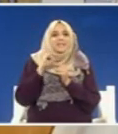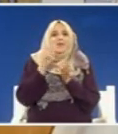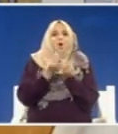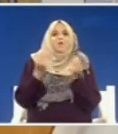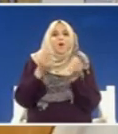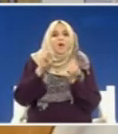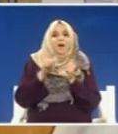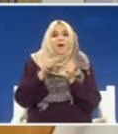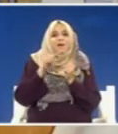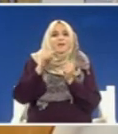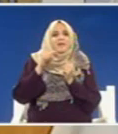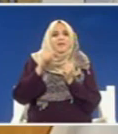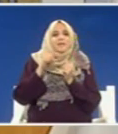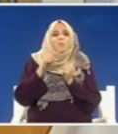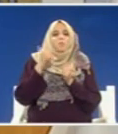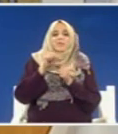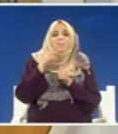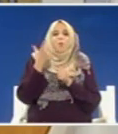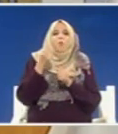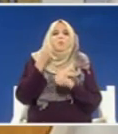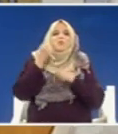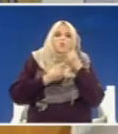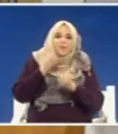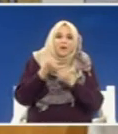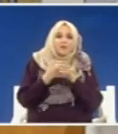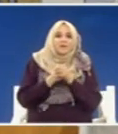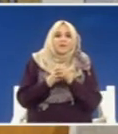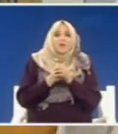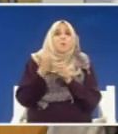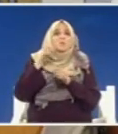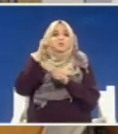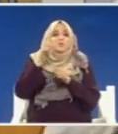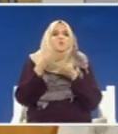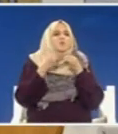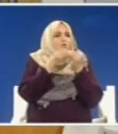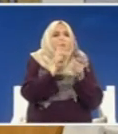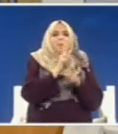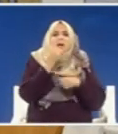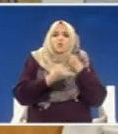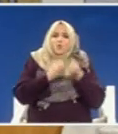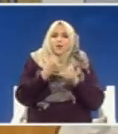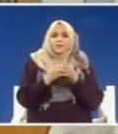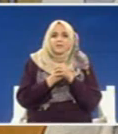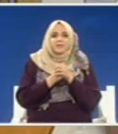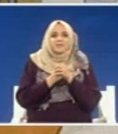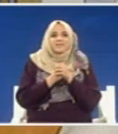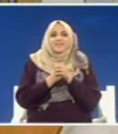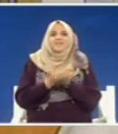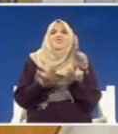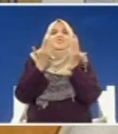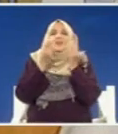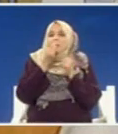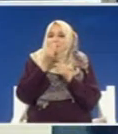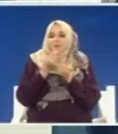بالولد يكون الولد سبب شقائهما، فمنع الله تعالى أسباب الشقاء عنهما. الله يبارك، ورب ان شاء الله يجعل فيها